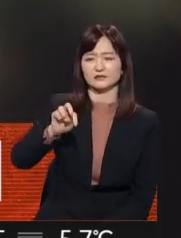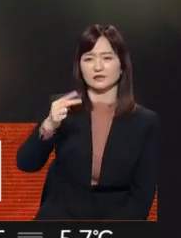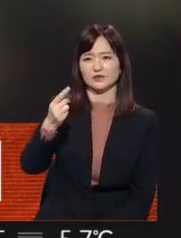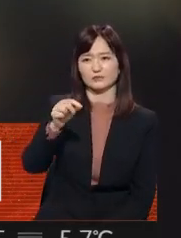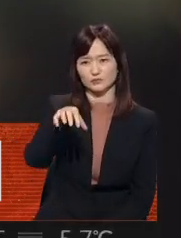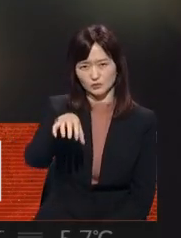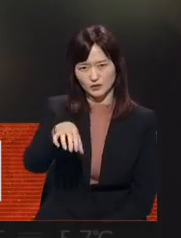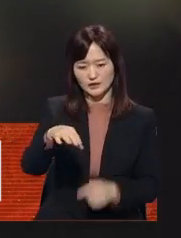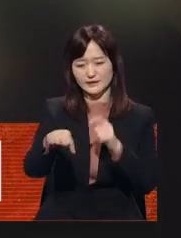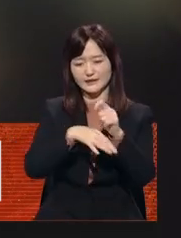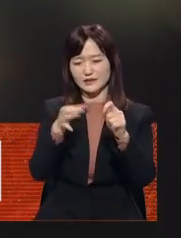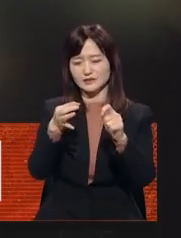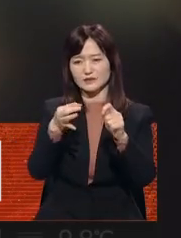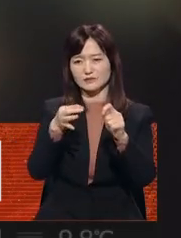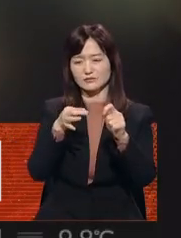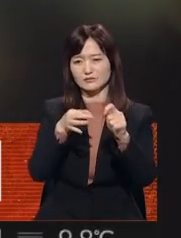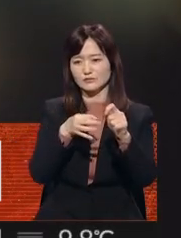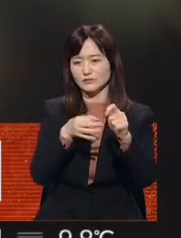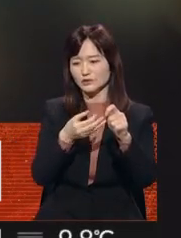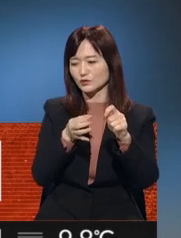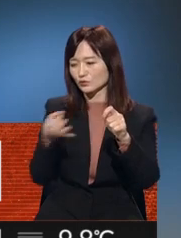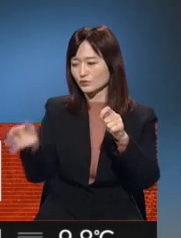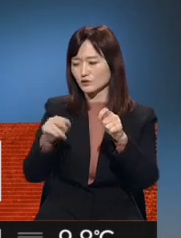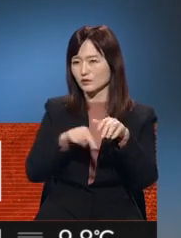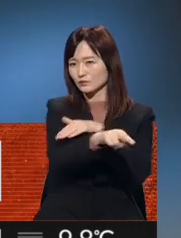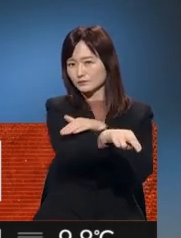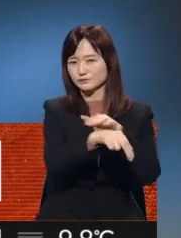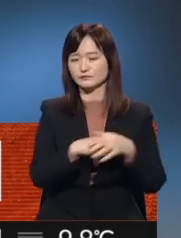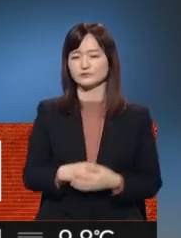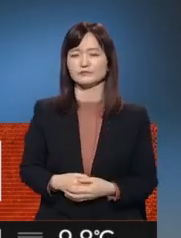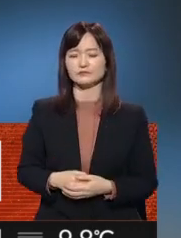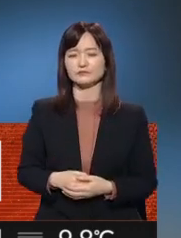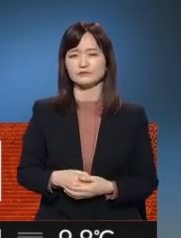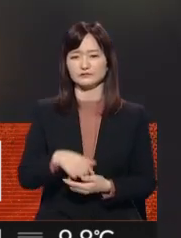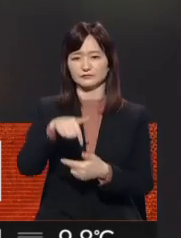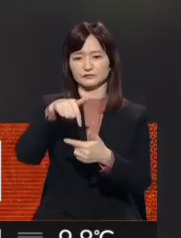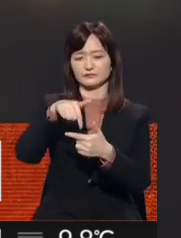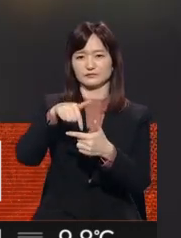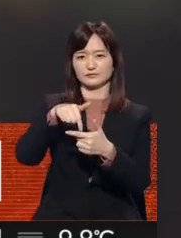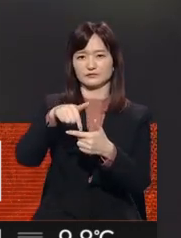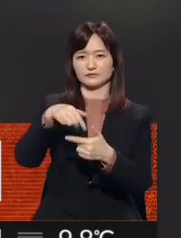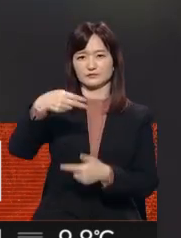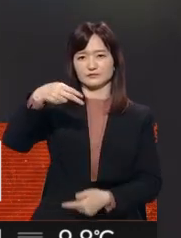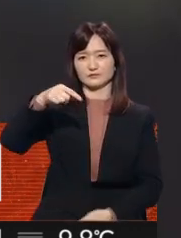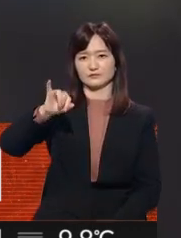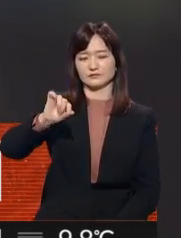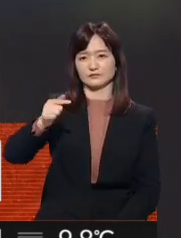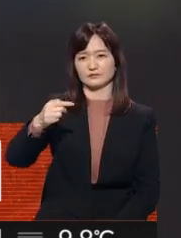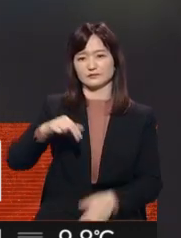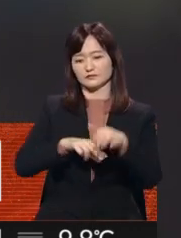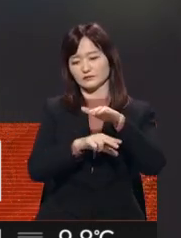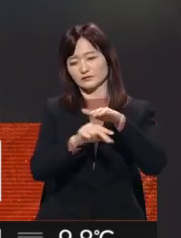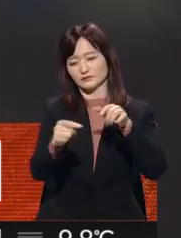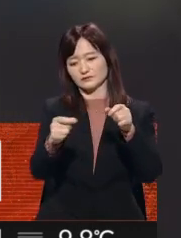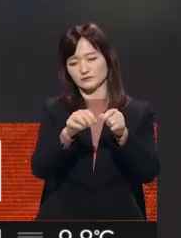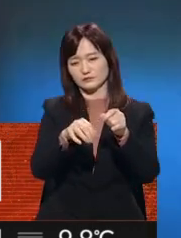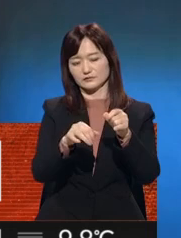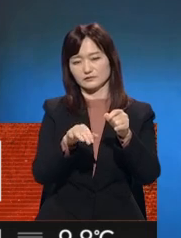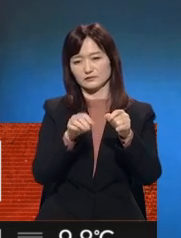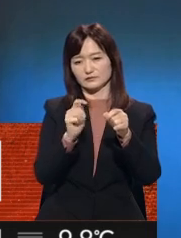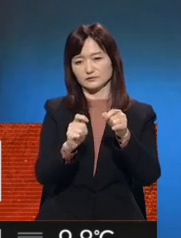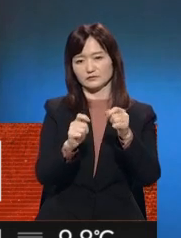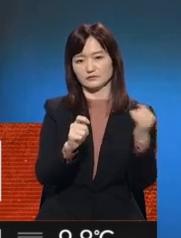사건인데요. 새벽 2시쯤이었습니다. 이 택시기사가 강남 신사역 1번 출구 인근의 클럽에서 저 여성 승객을 태웠습니다.